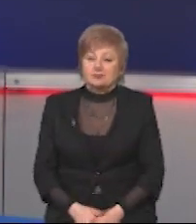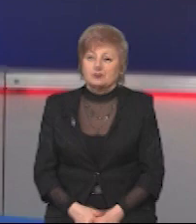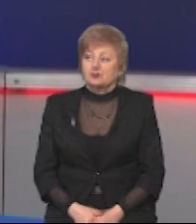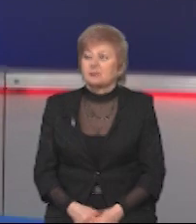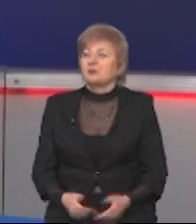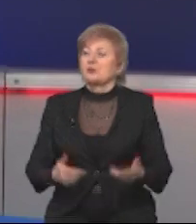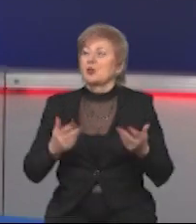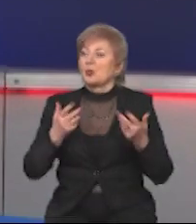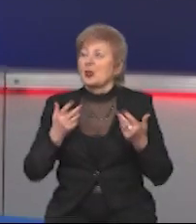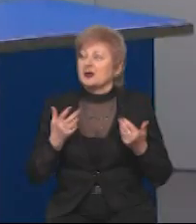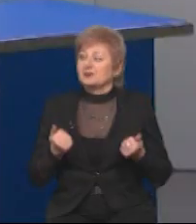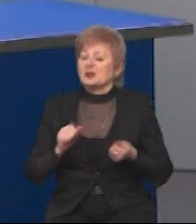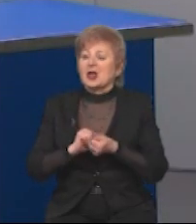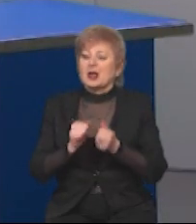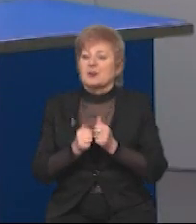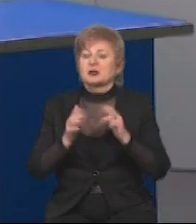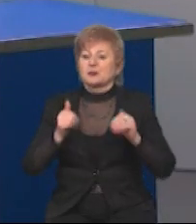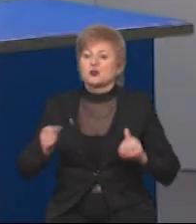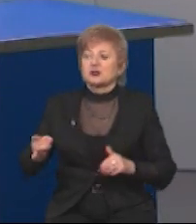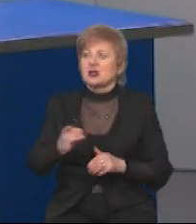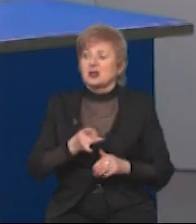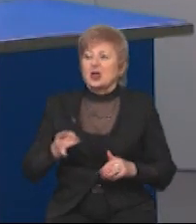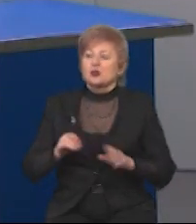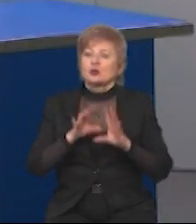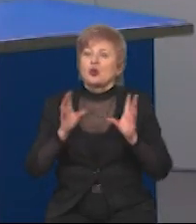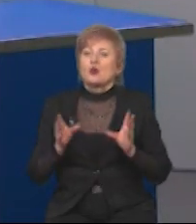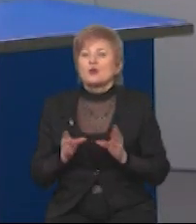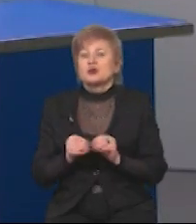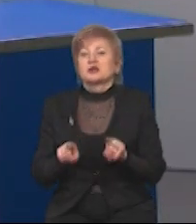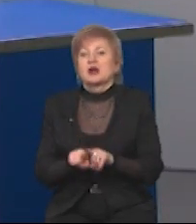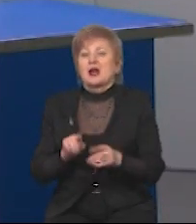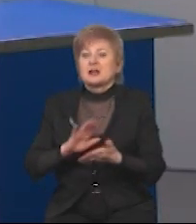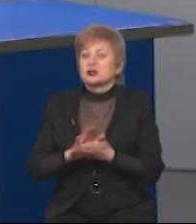Да, Кам'янка-Дніпровський район – це взагалі така от ситуація